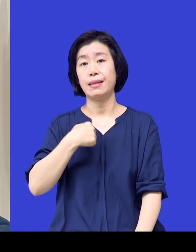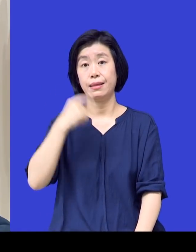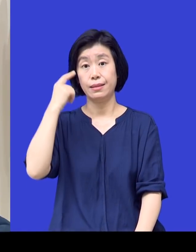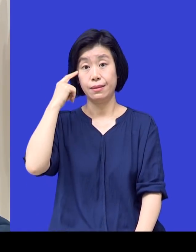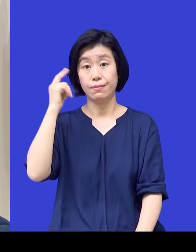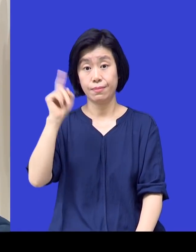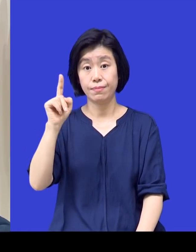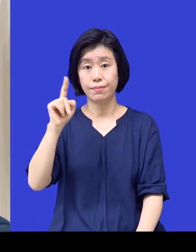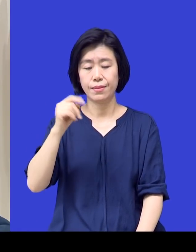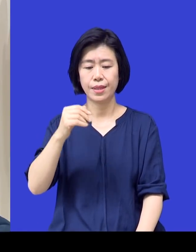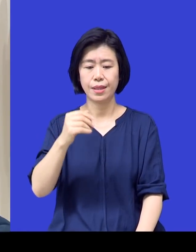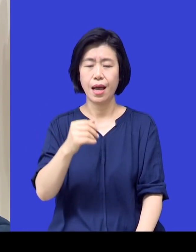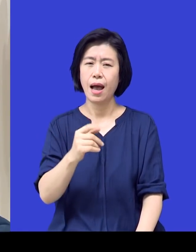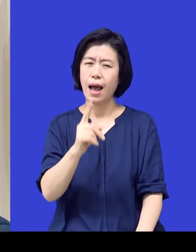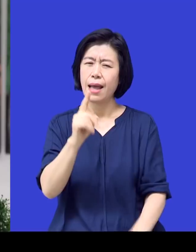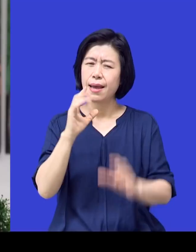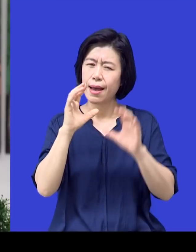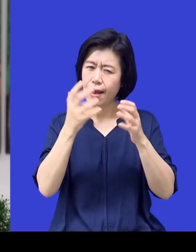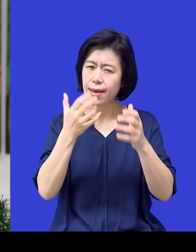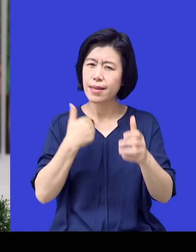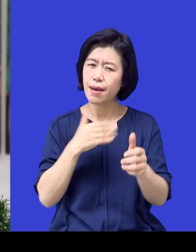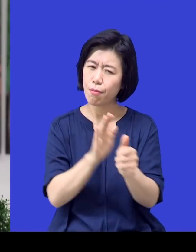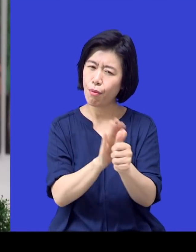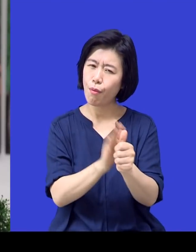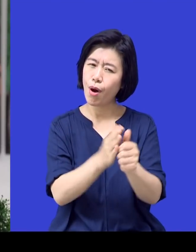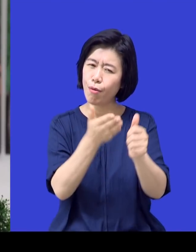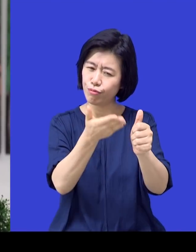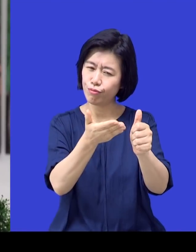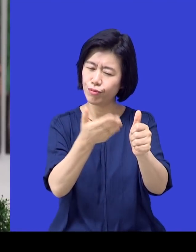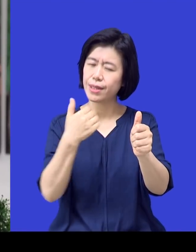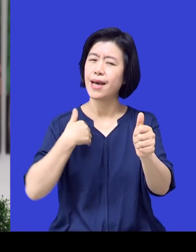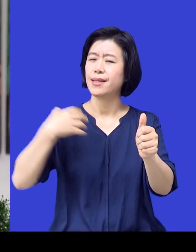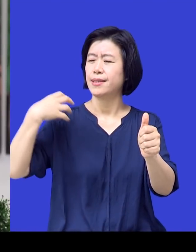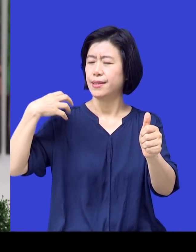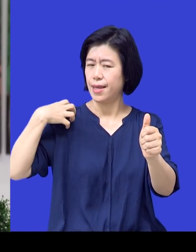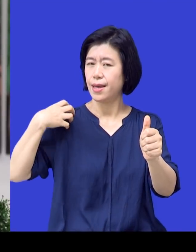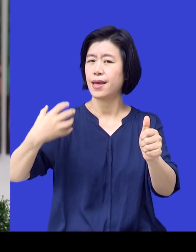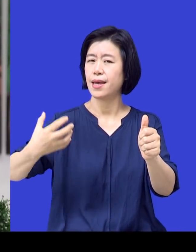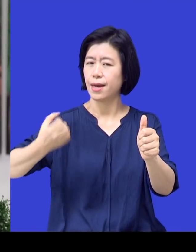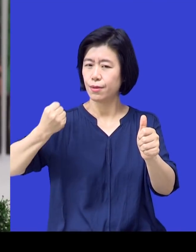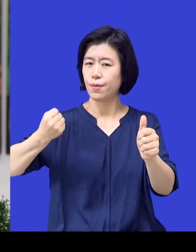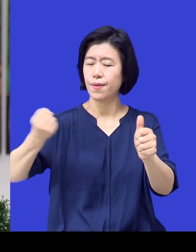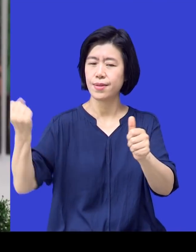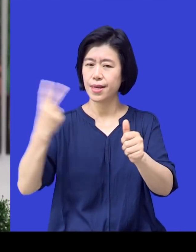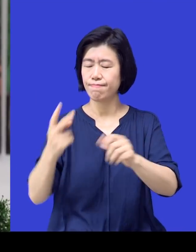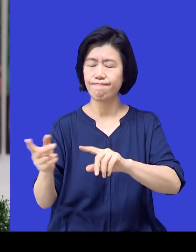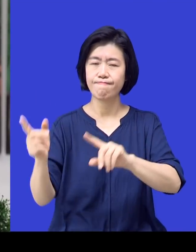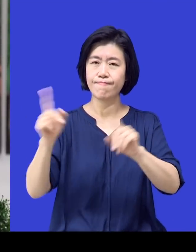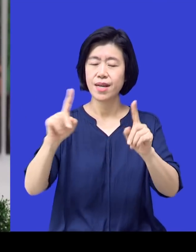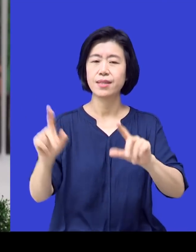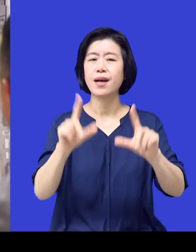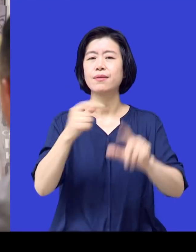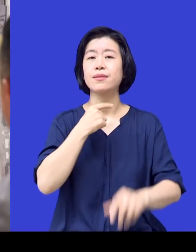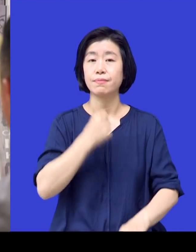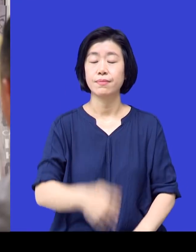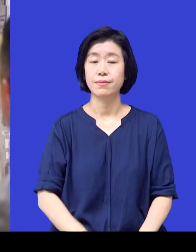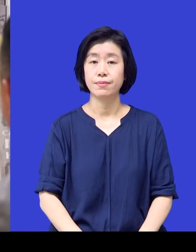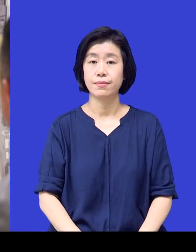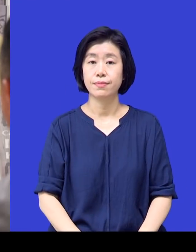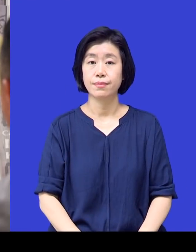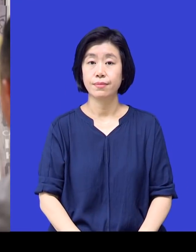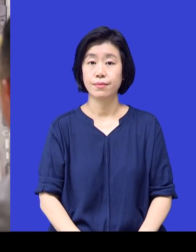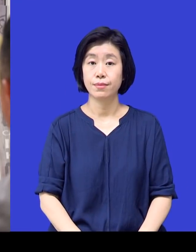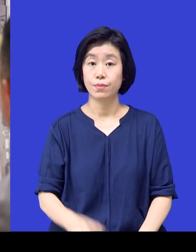키우겠다는 책임감을 갖고 다시 일어나겠습니다. 아, 나는 환경 미화원을 하는 엄마인데 내 딸이 나를